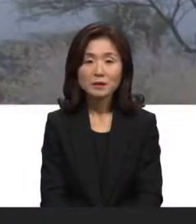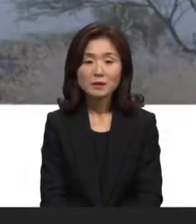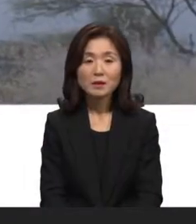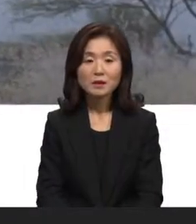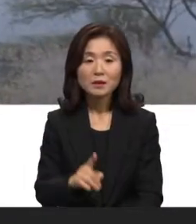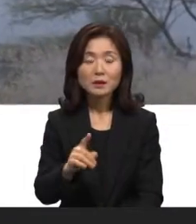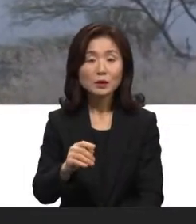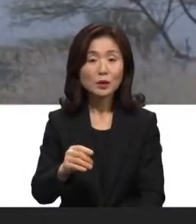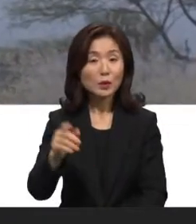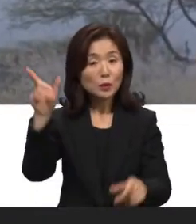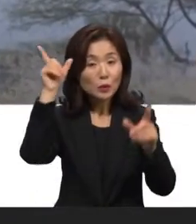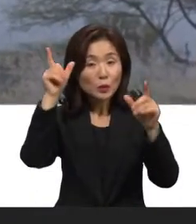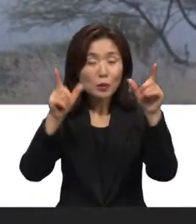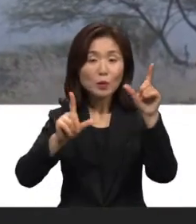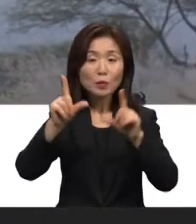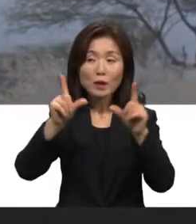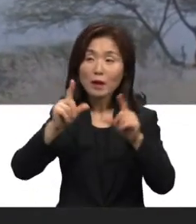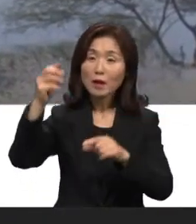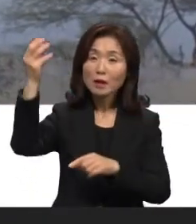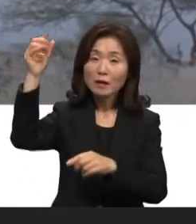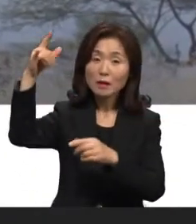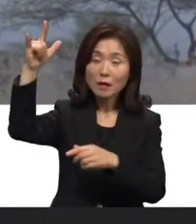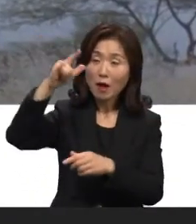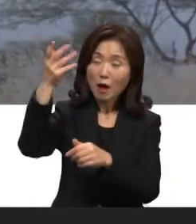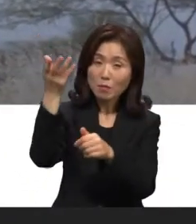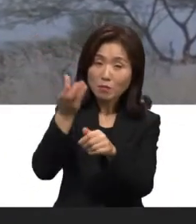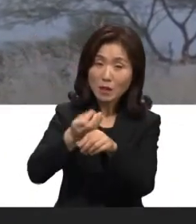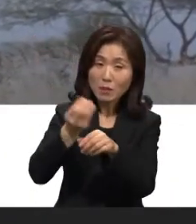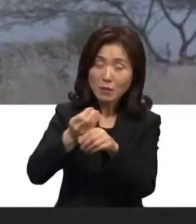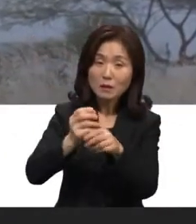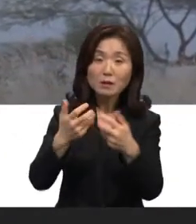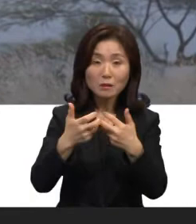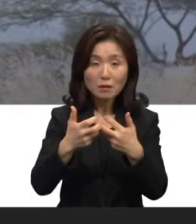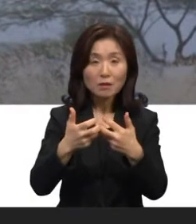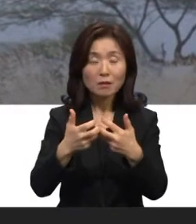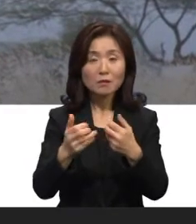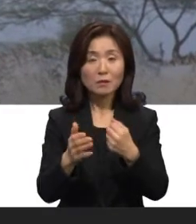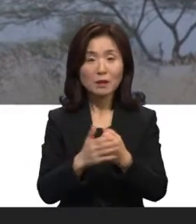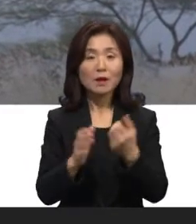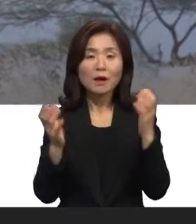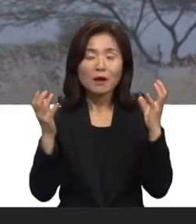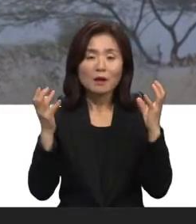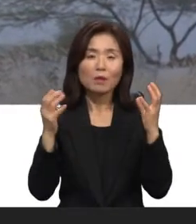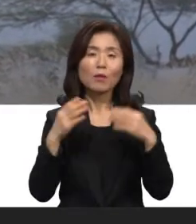이 소모양의 태양광 시스템 덕분에 아이들은 안심하고 공부할 수 있습니다.